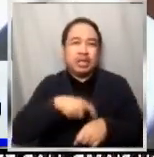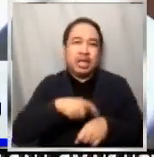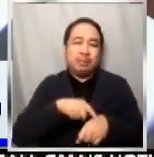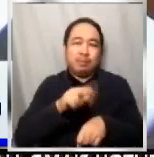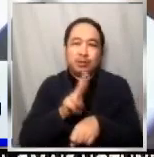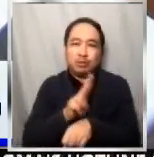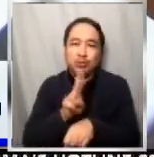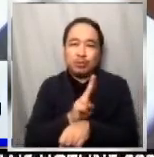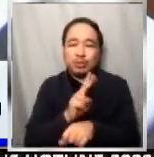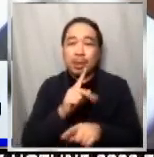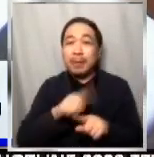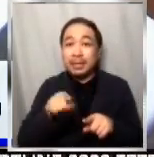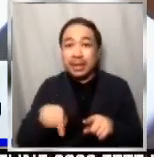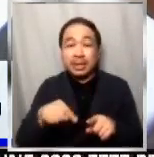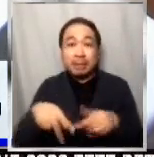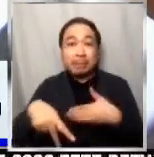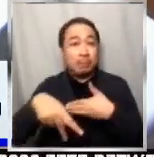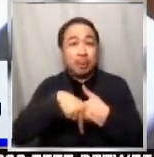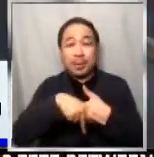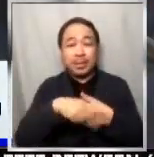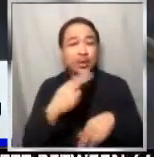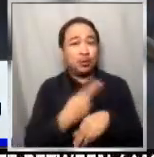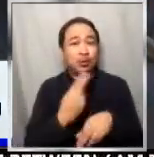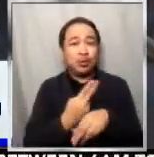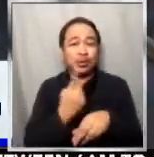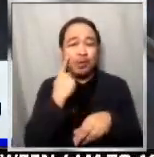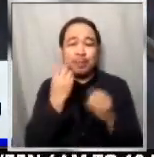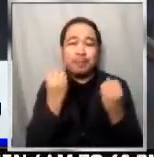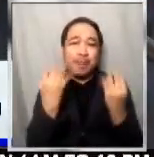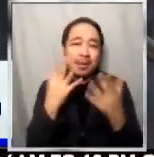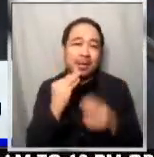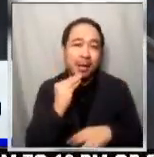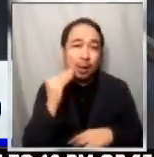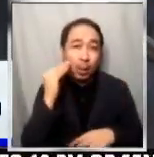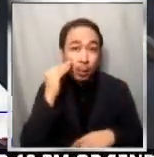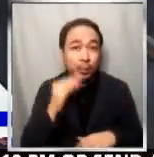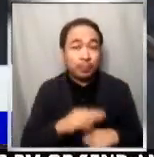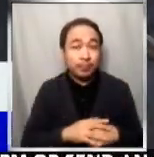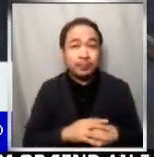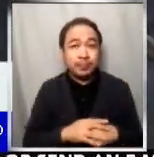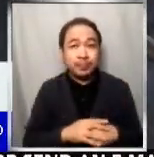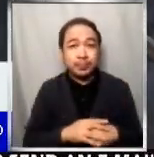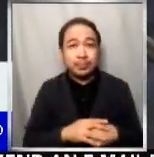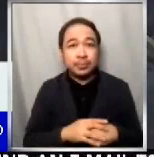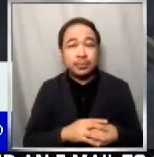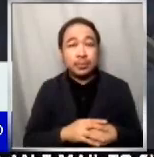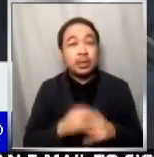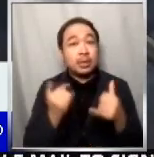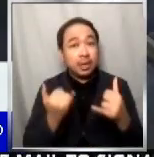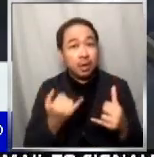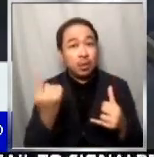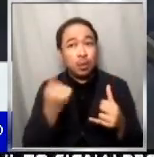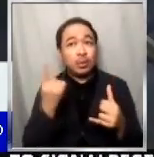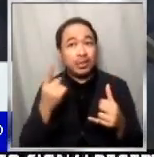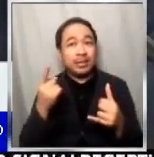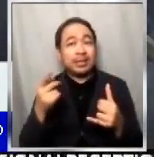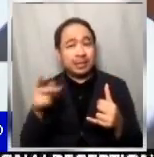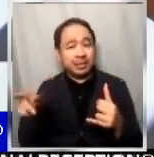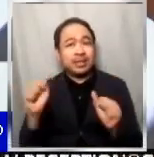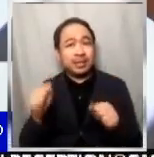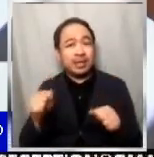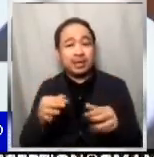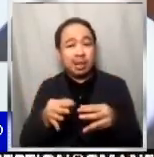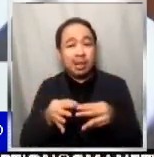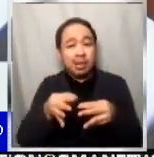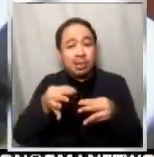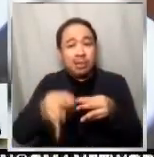na permanenteng saksakan sa maraming tahanan. We just only extending the power for a certain period of time. Hindi lang